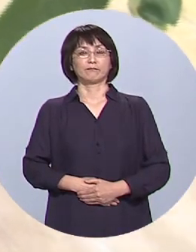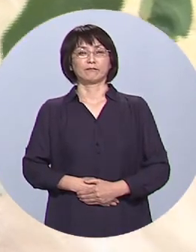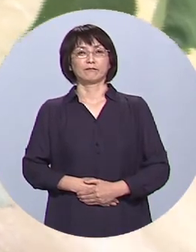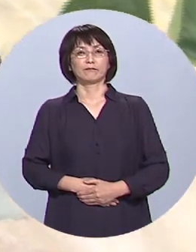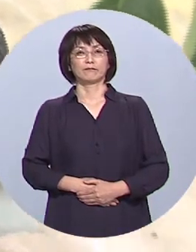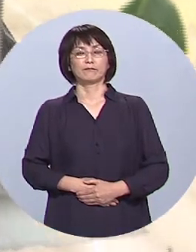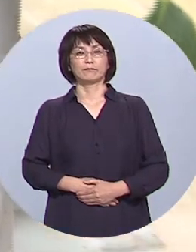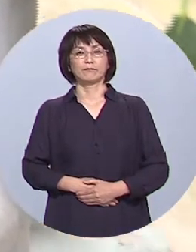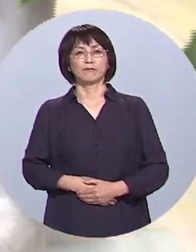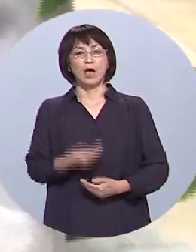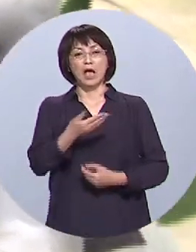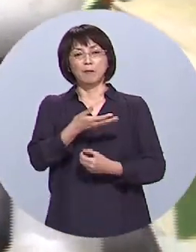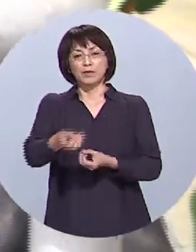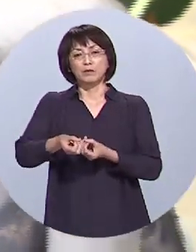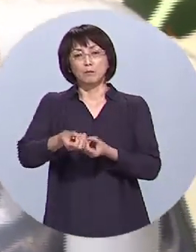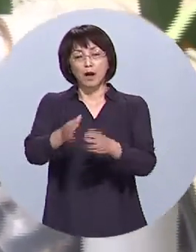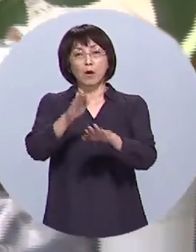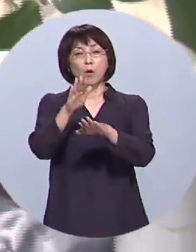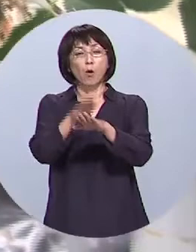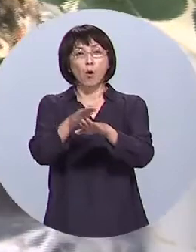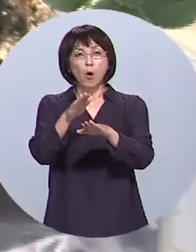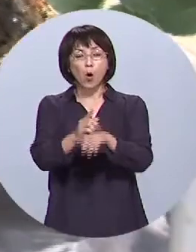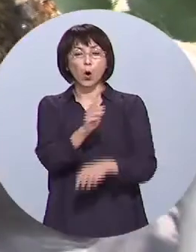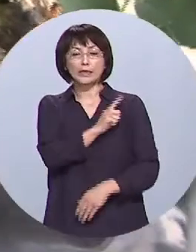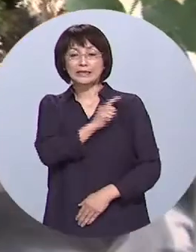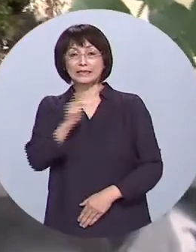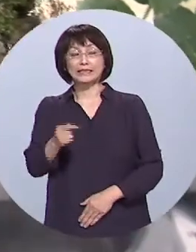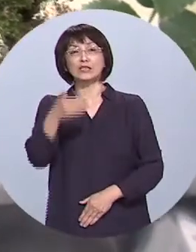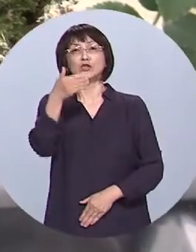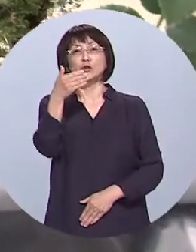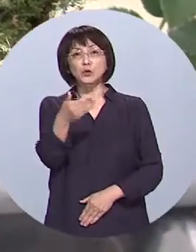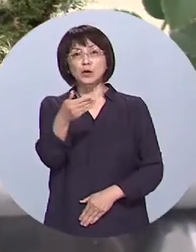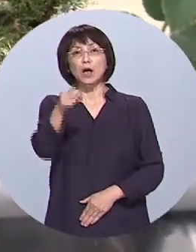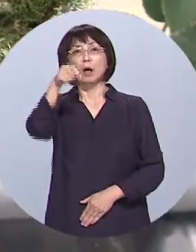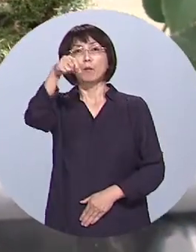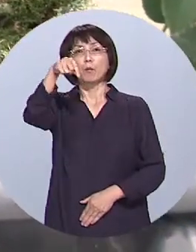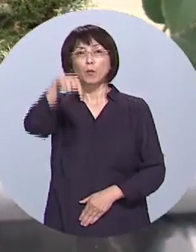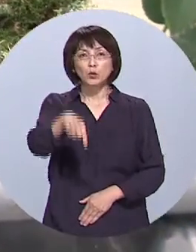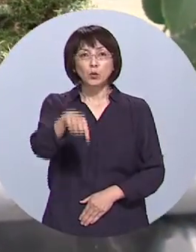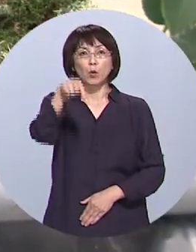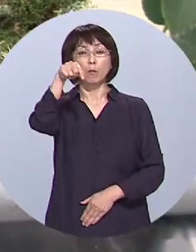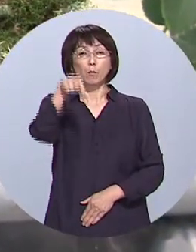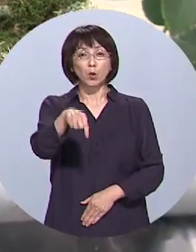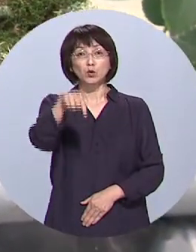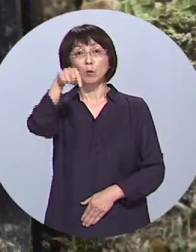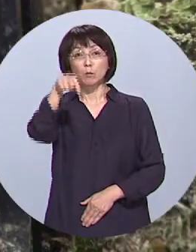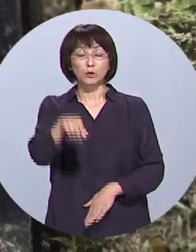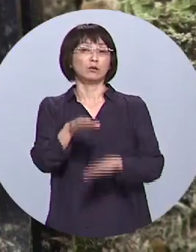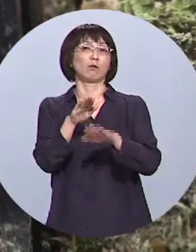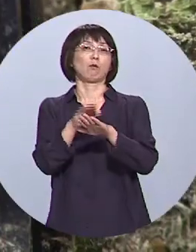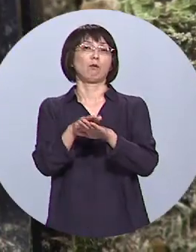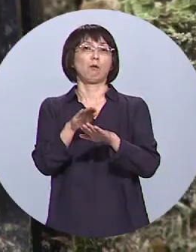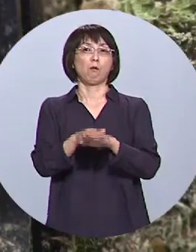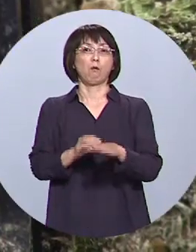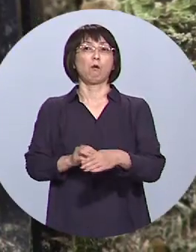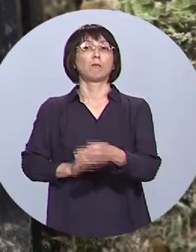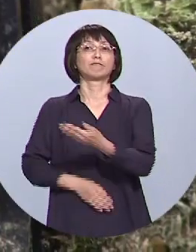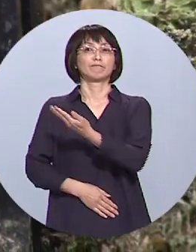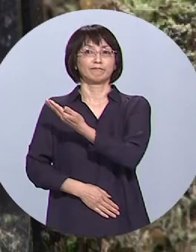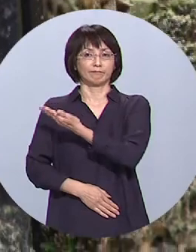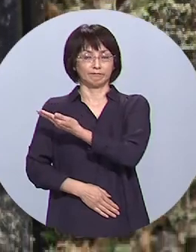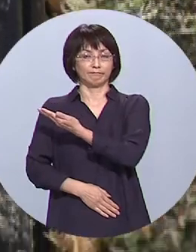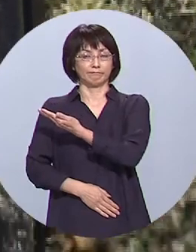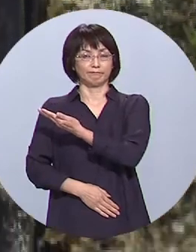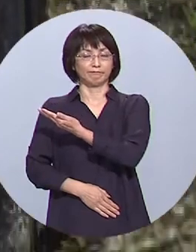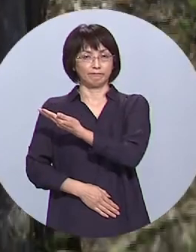また給水は1日9回、ポタポタとご覧のように少しずつ少しずつバ